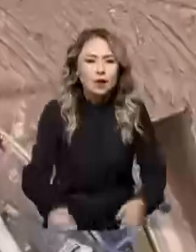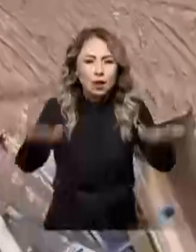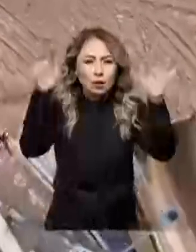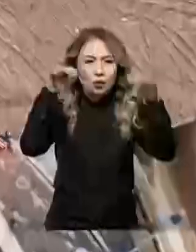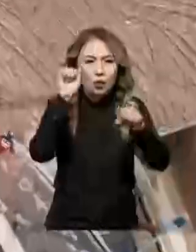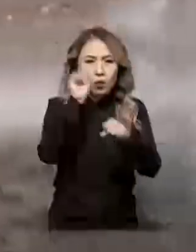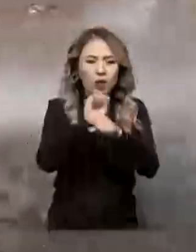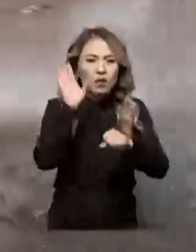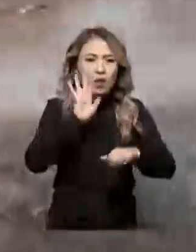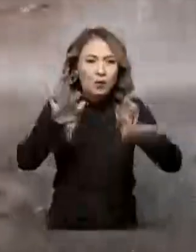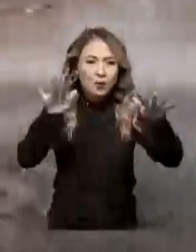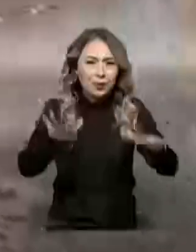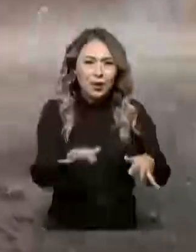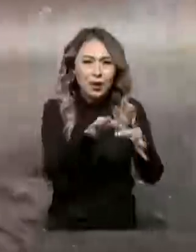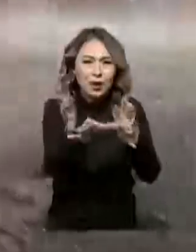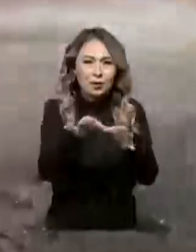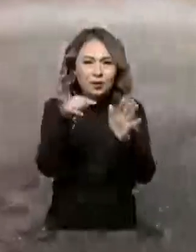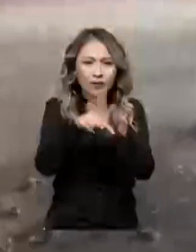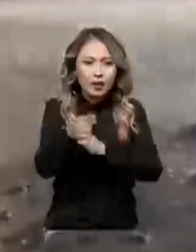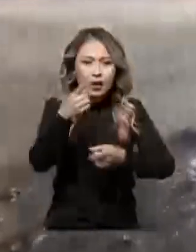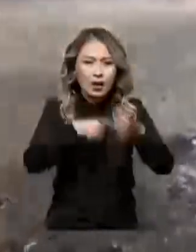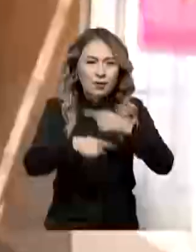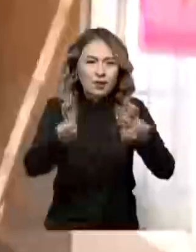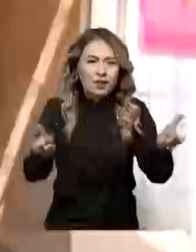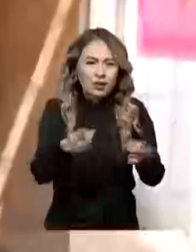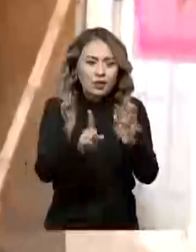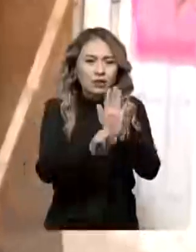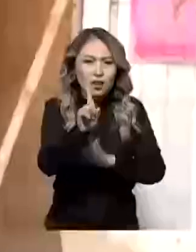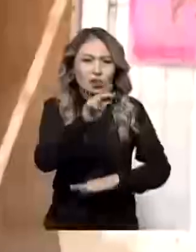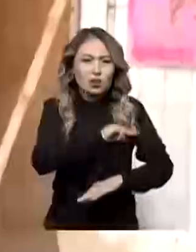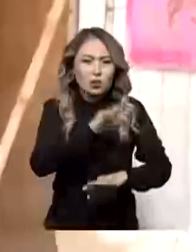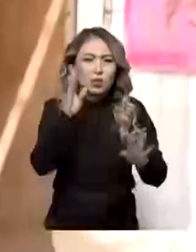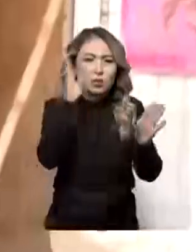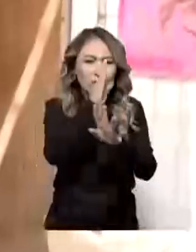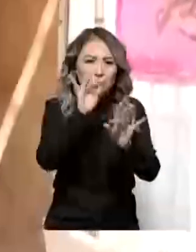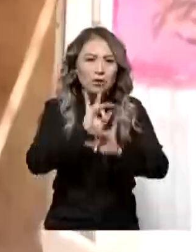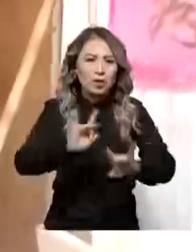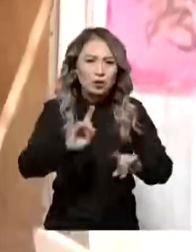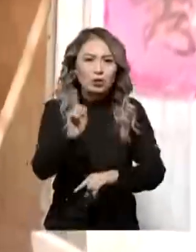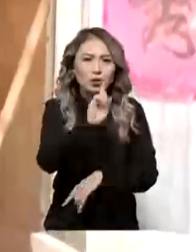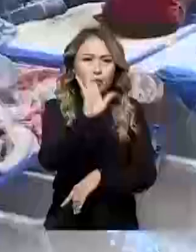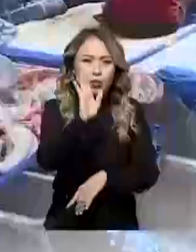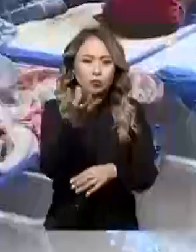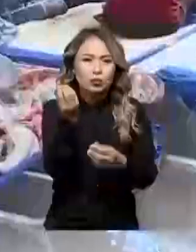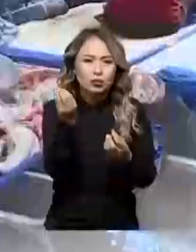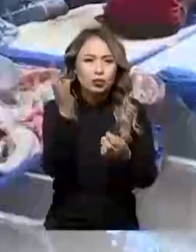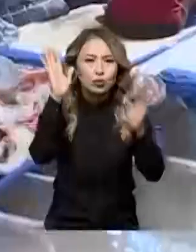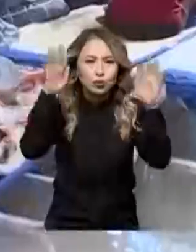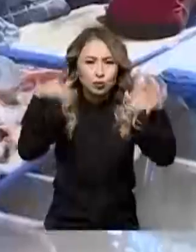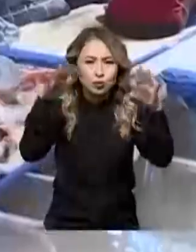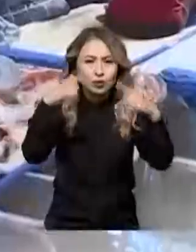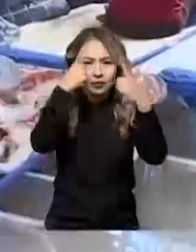су деңгейі түскен аймақтарда ішінара қалыпқа келтіру шаралары басталды. Алайда синоптиктер жауын шашын әлі бірнеше күнге созылатынын